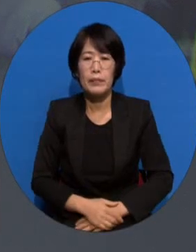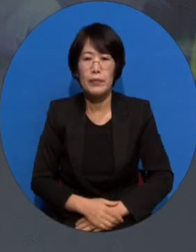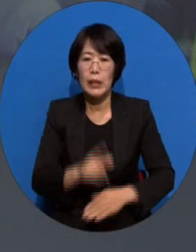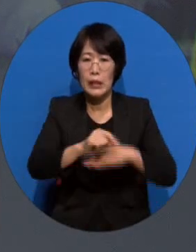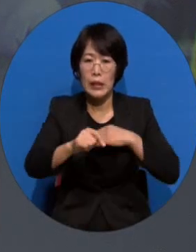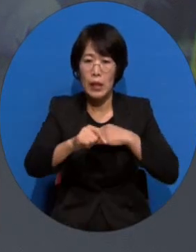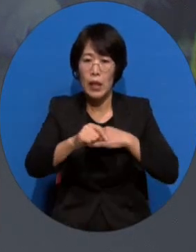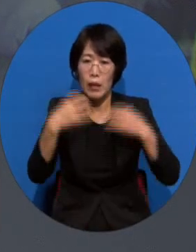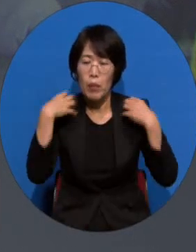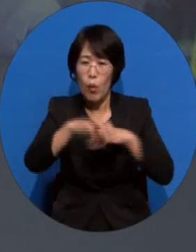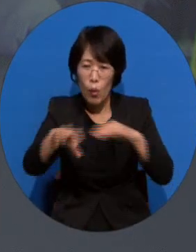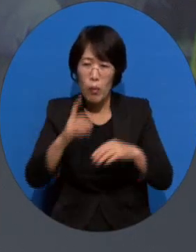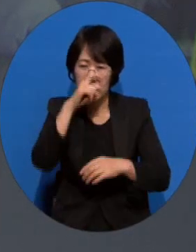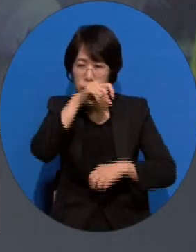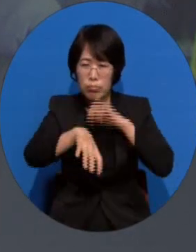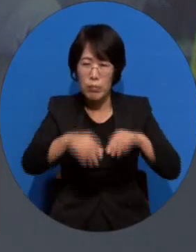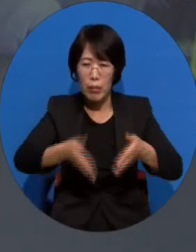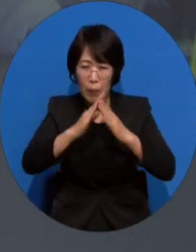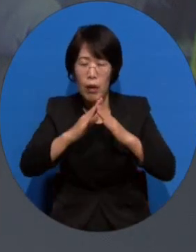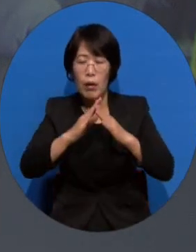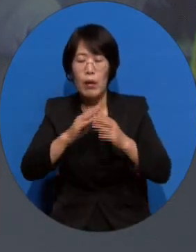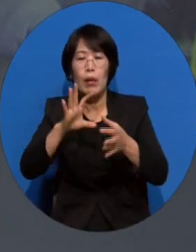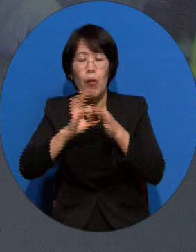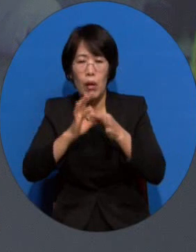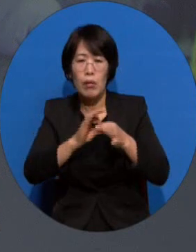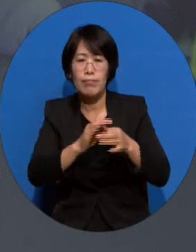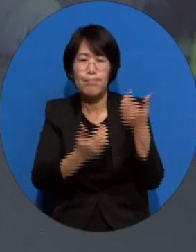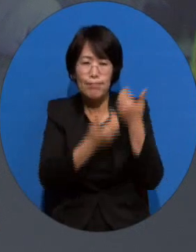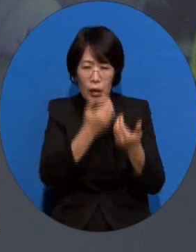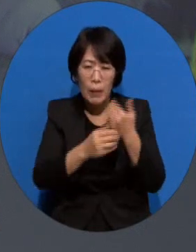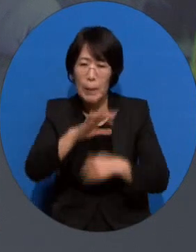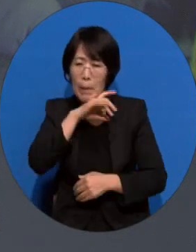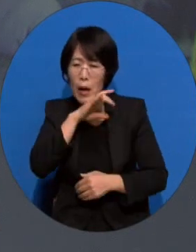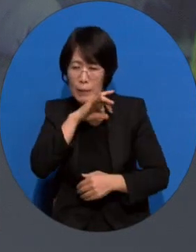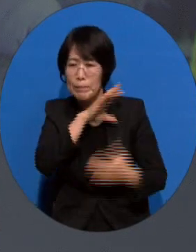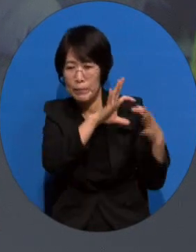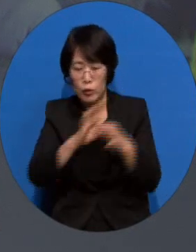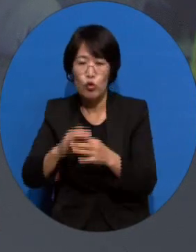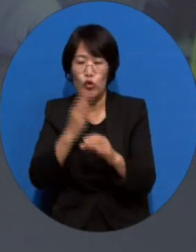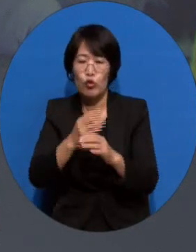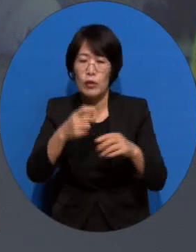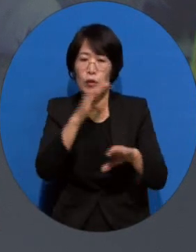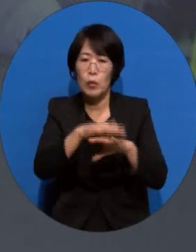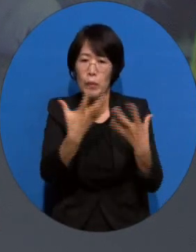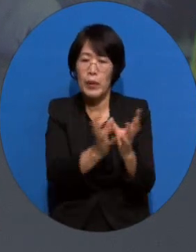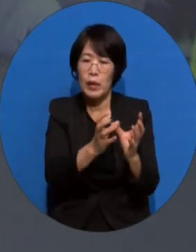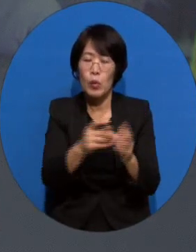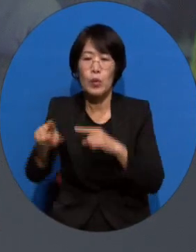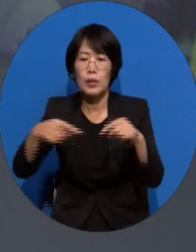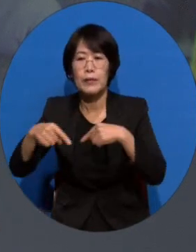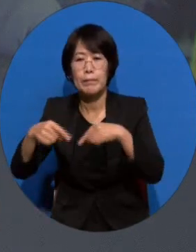지자체마다 쓰레기 처리 시설 건립을 둘러싼 갈등과 반발이 끊이지 않고 있는데요. 농민단체와 정치권